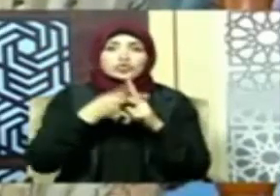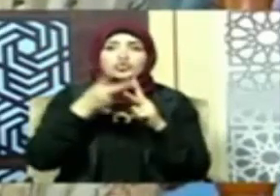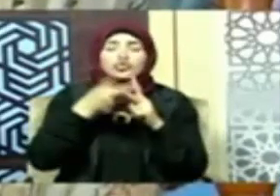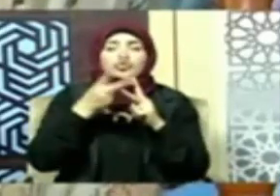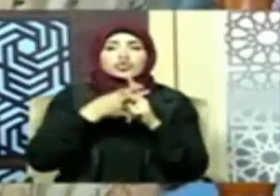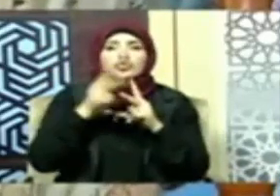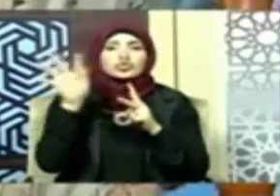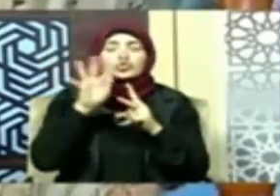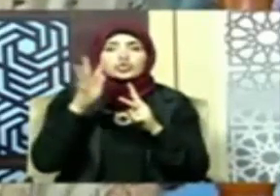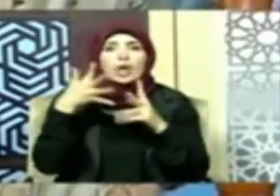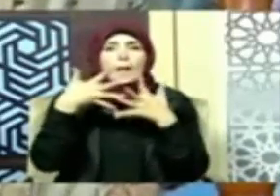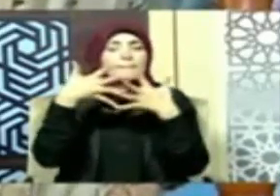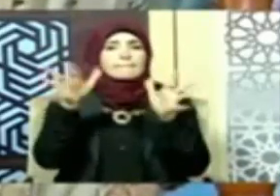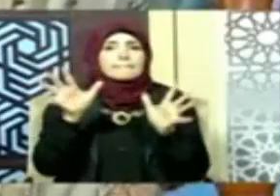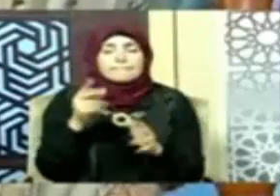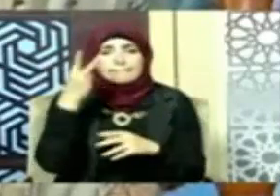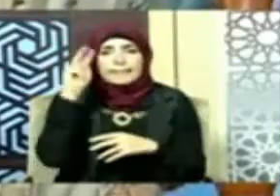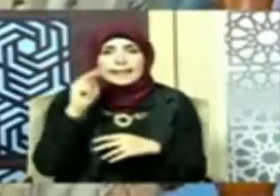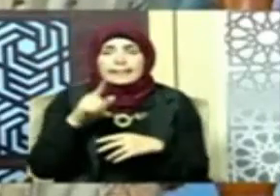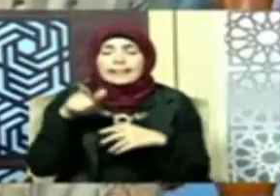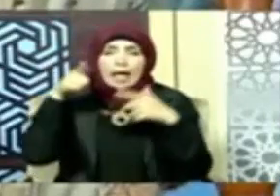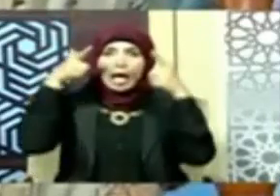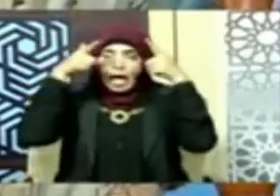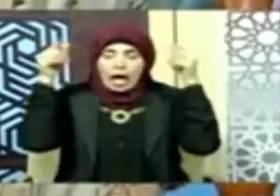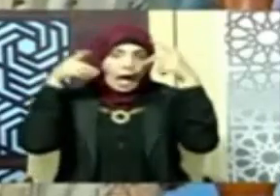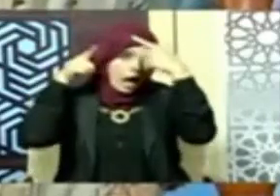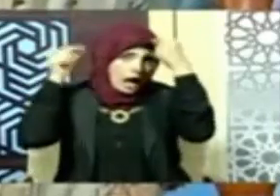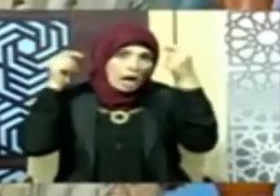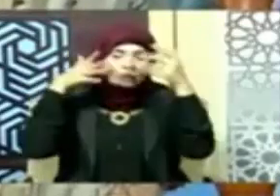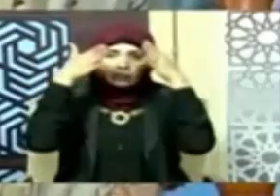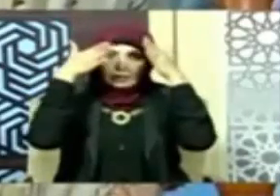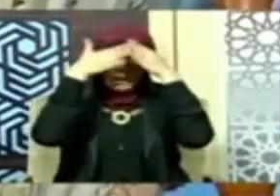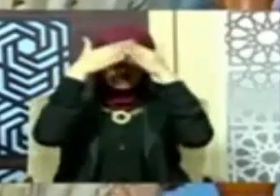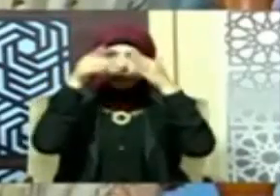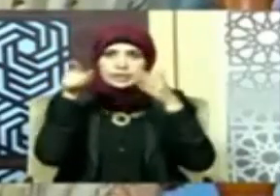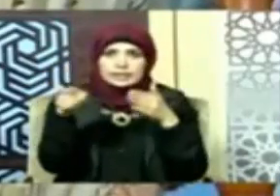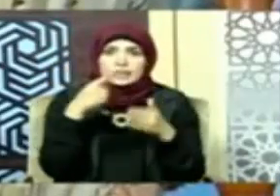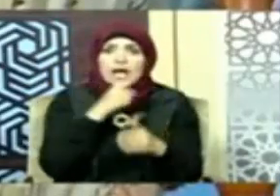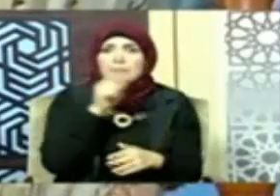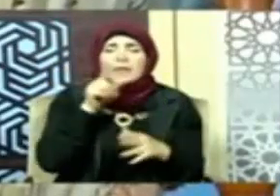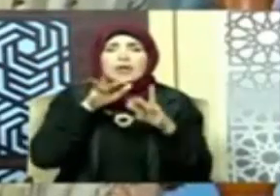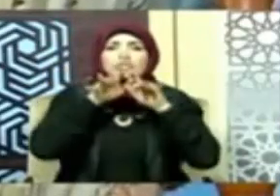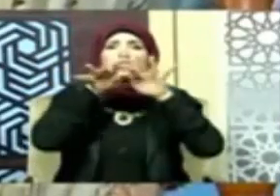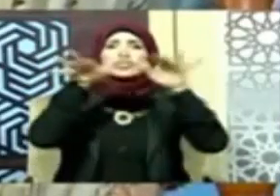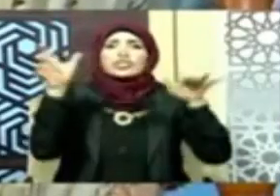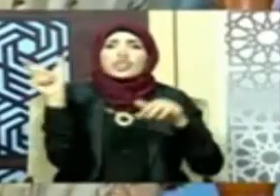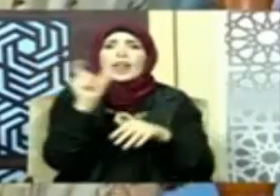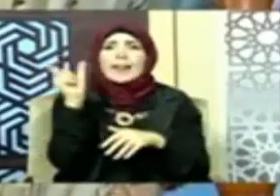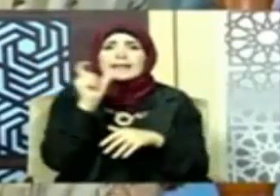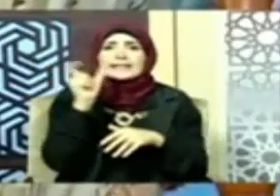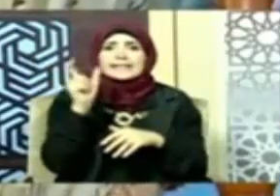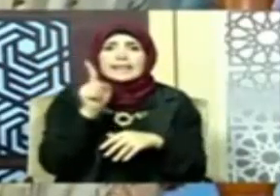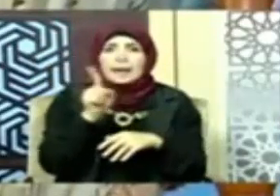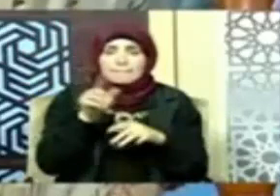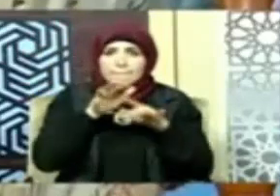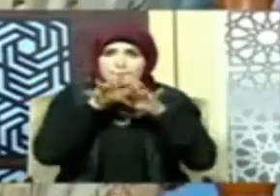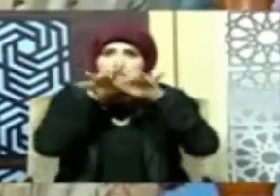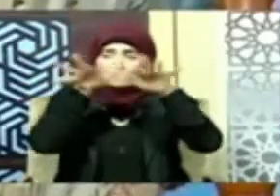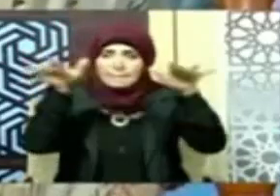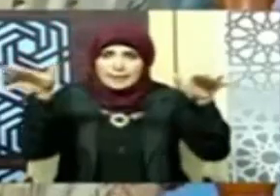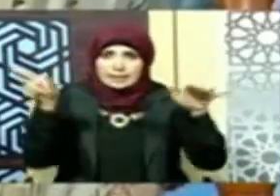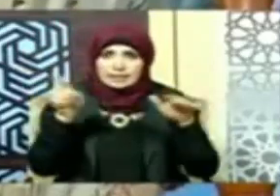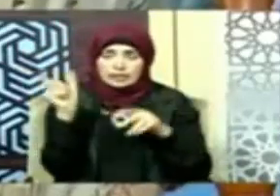دولة أندونيسيا، لم ينتشر الإسلام بغزو ولا فتح ولا